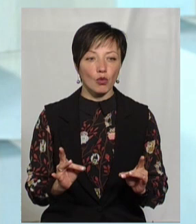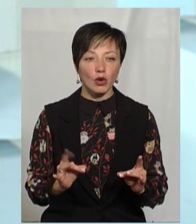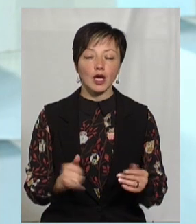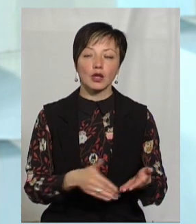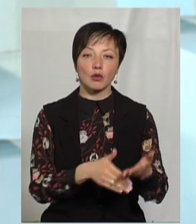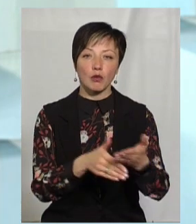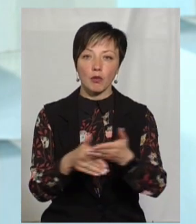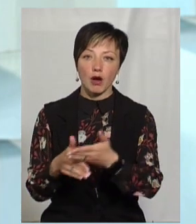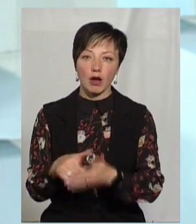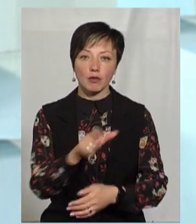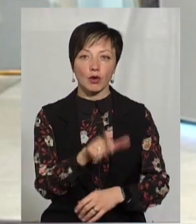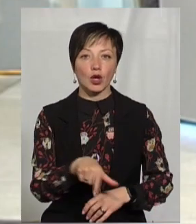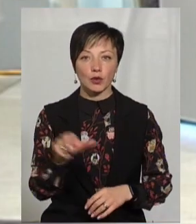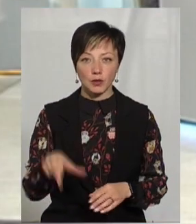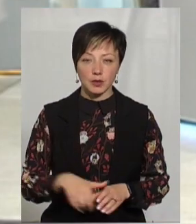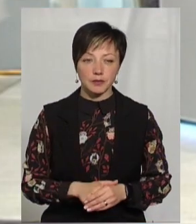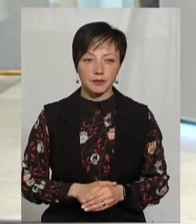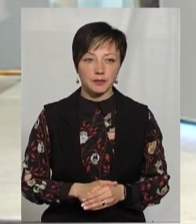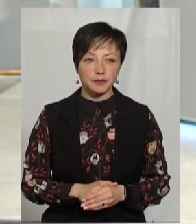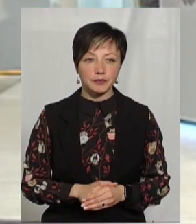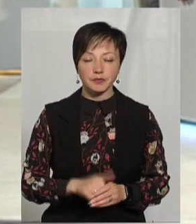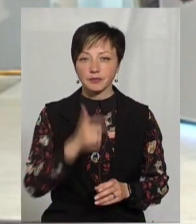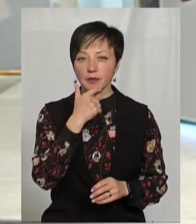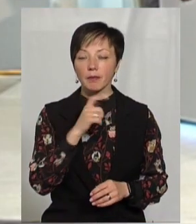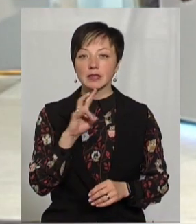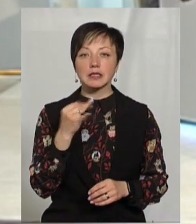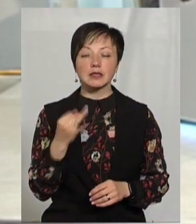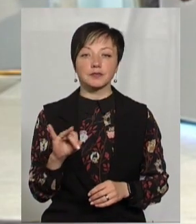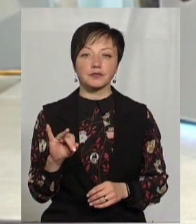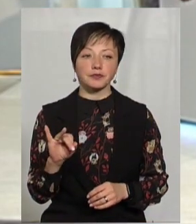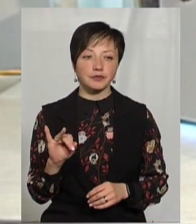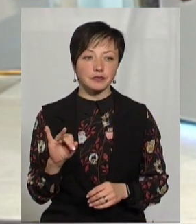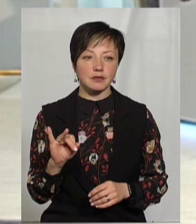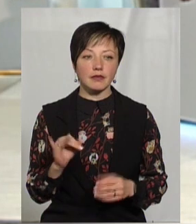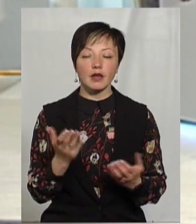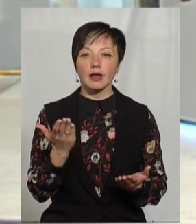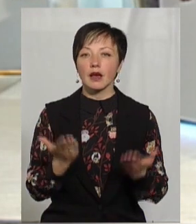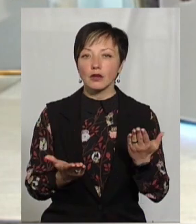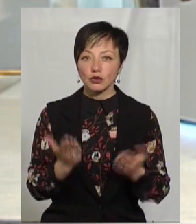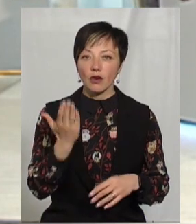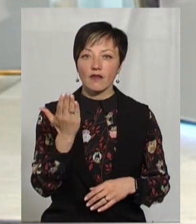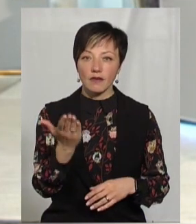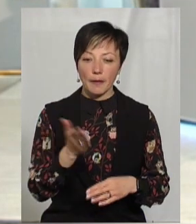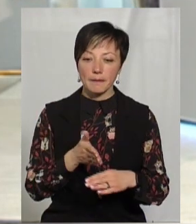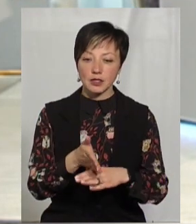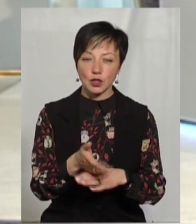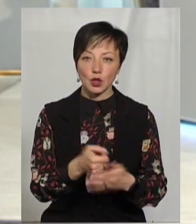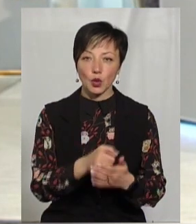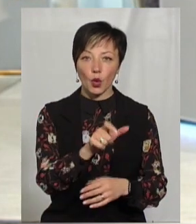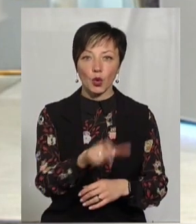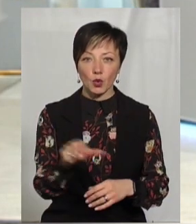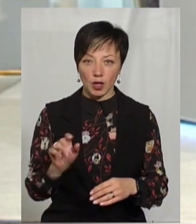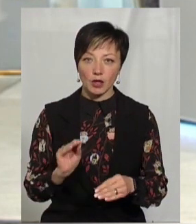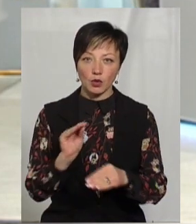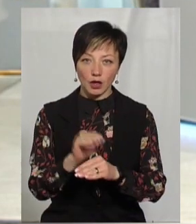та допомагаємо людям. Пане Сергію, якщо ви пішли до людей, напевно, вам